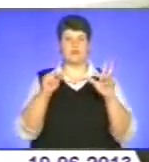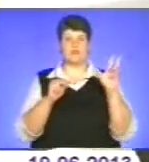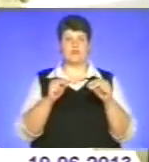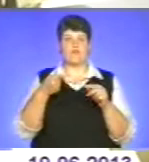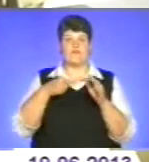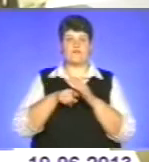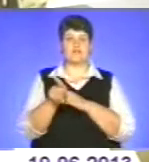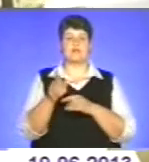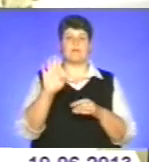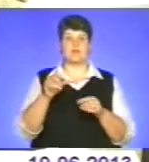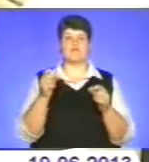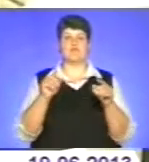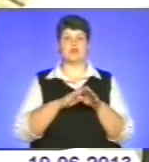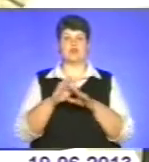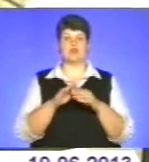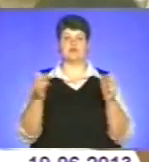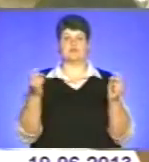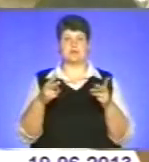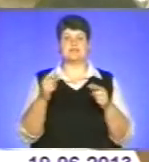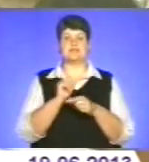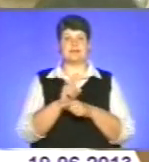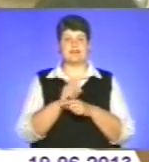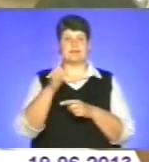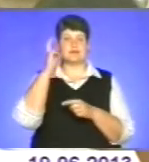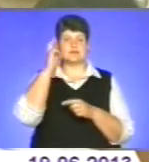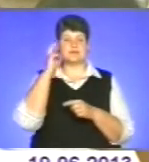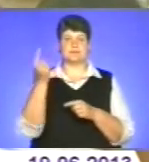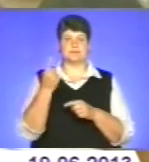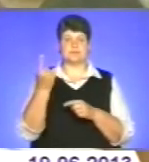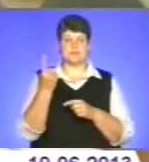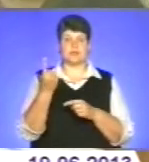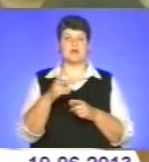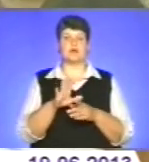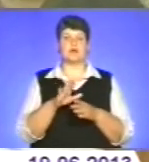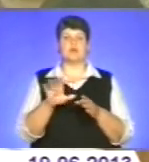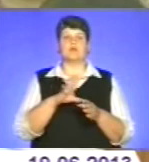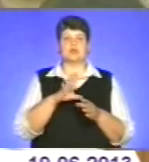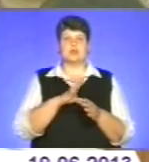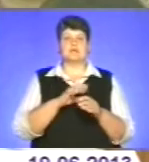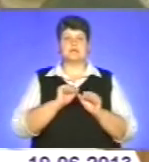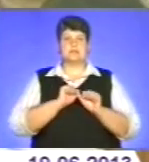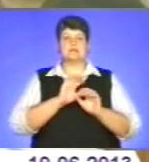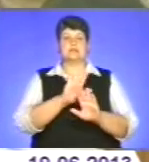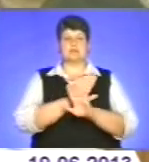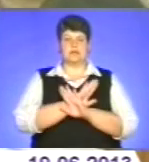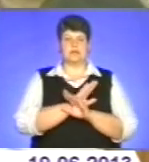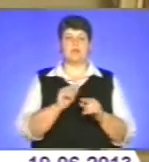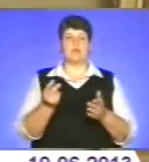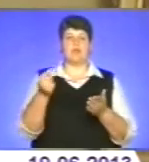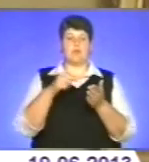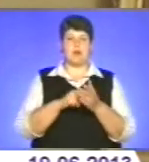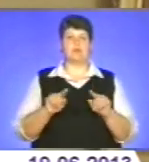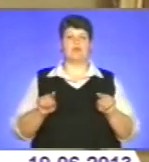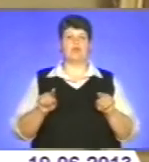він виконував спецзавдання на Київщині. За словами ветерана, під час оборони столиці загинули та потрапили у полон десятки тисяч воїнів.